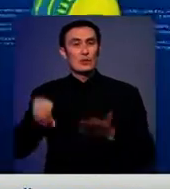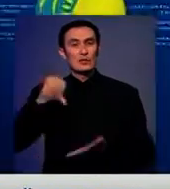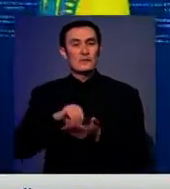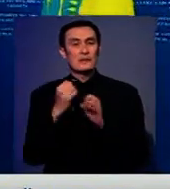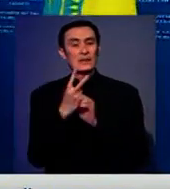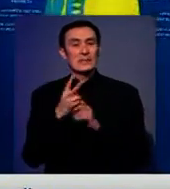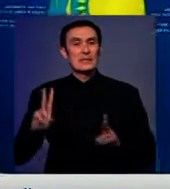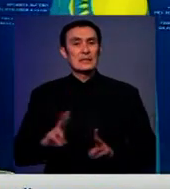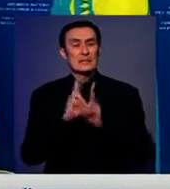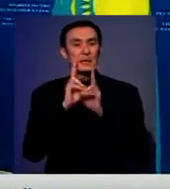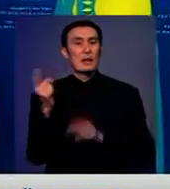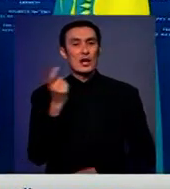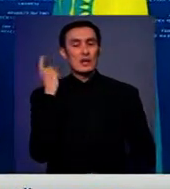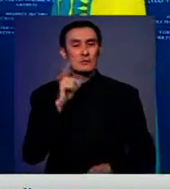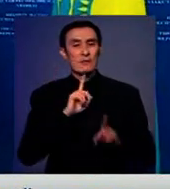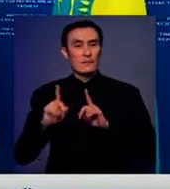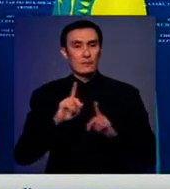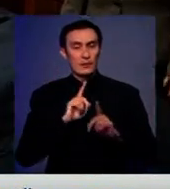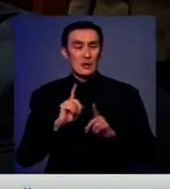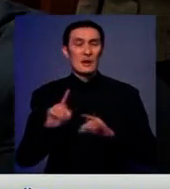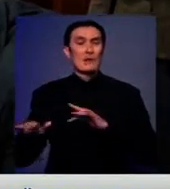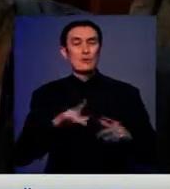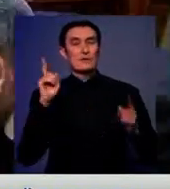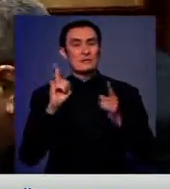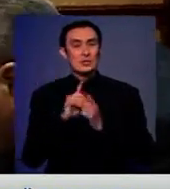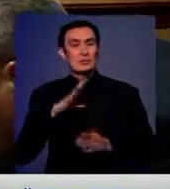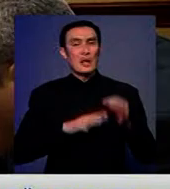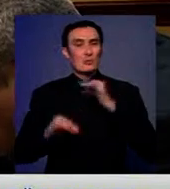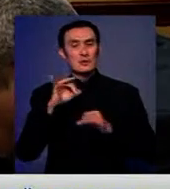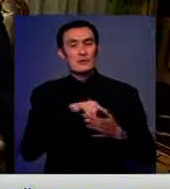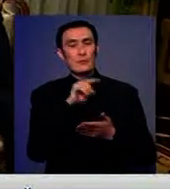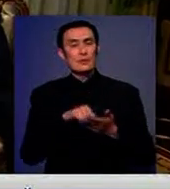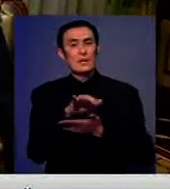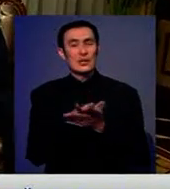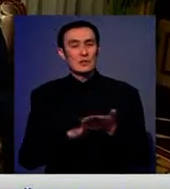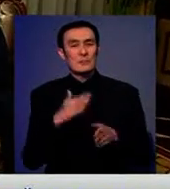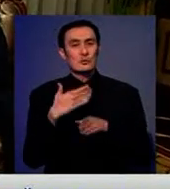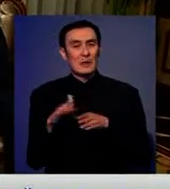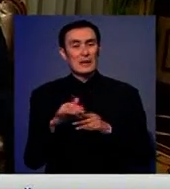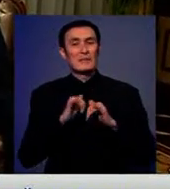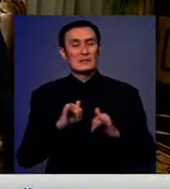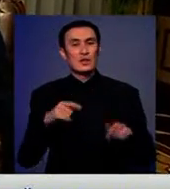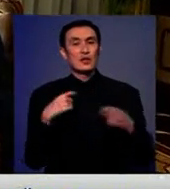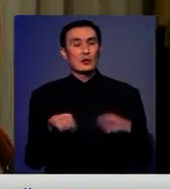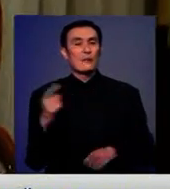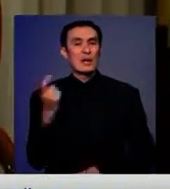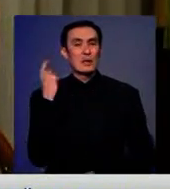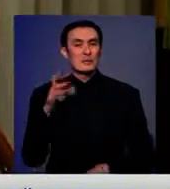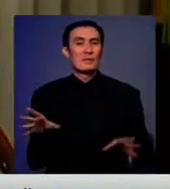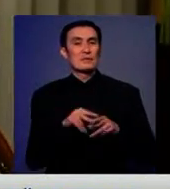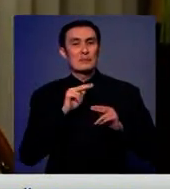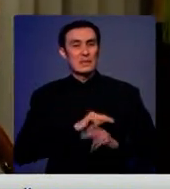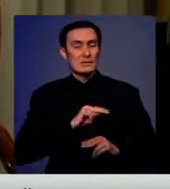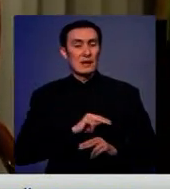в 12-м Астанинском экономическом форуме. В ходе встречи стороны обсудили вопросы дальнейшего поступательного развития торгово-экономического